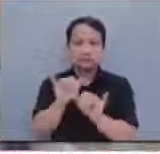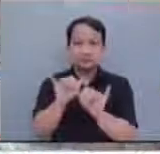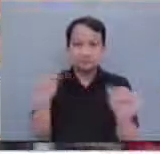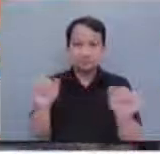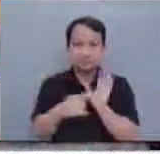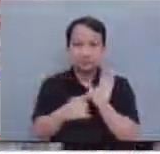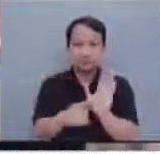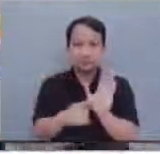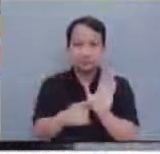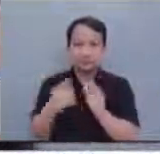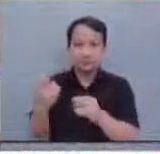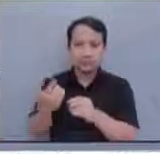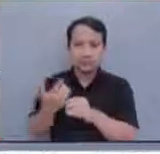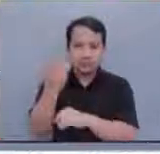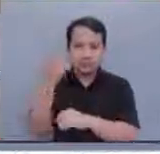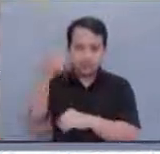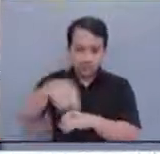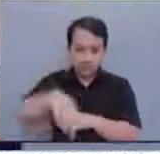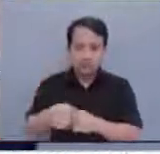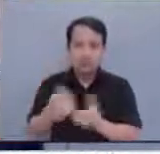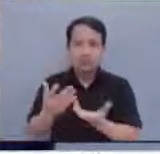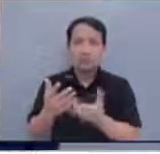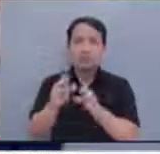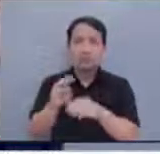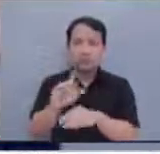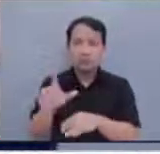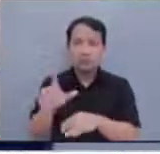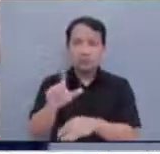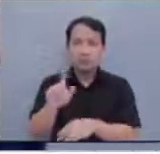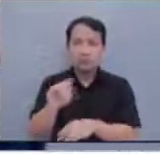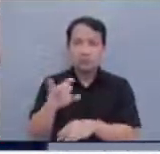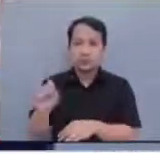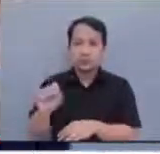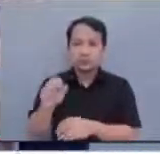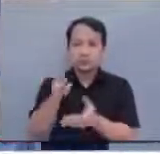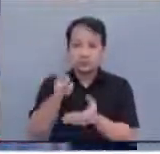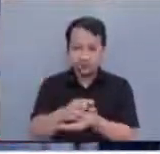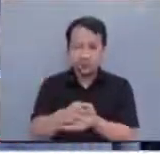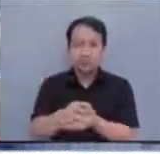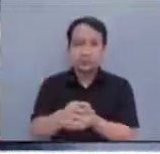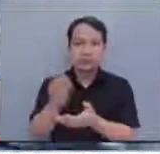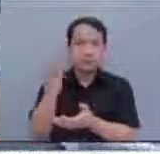sa bombang sumabog sa isang mall sa Kremenchuk City nitong mga